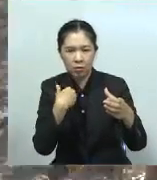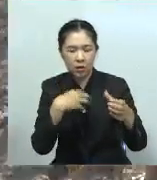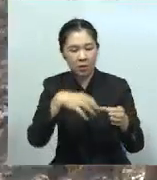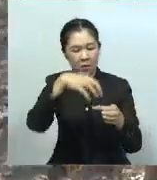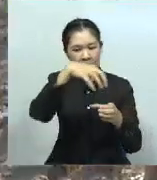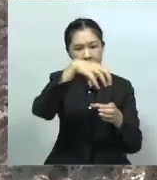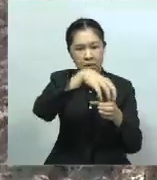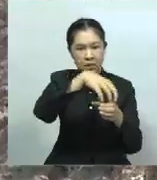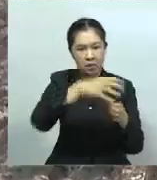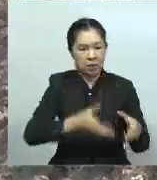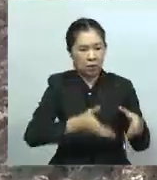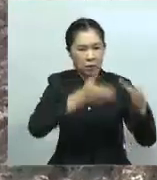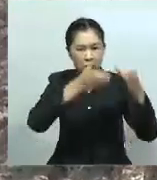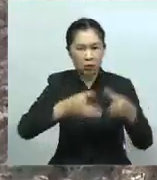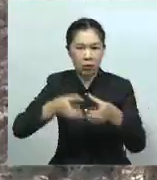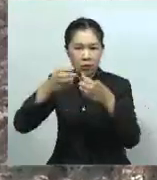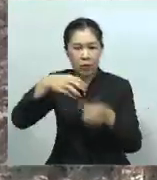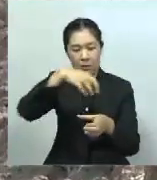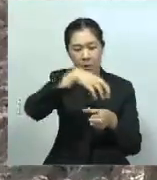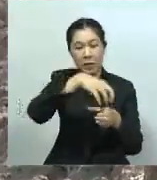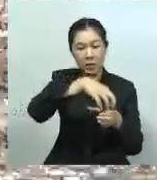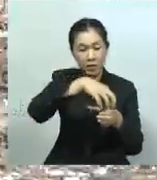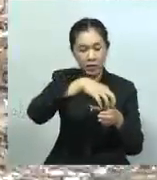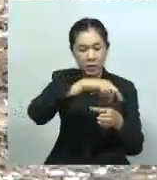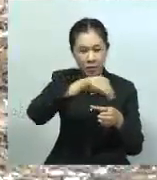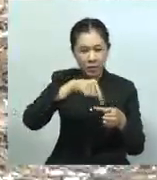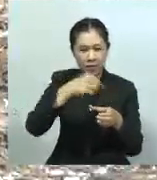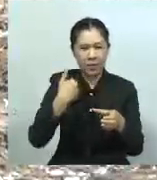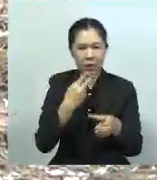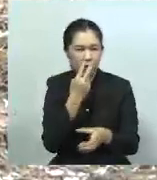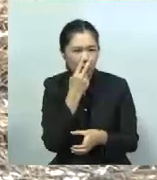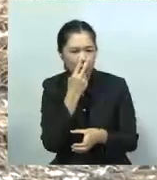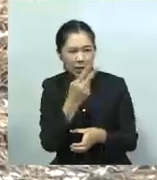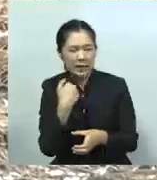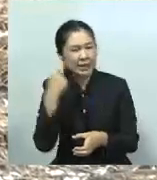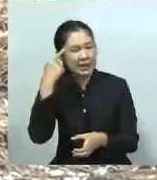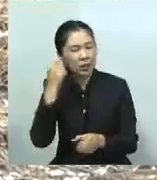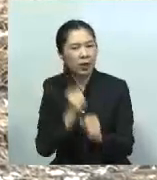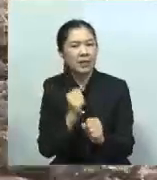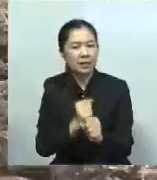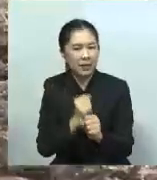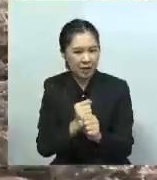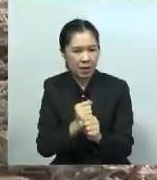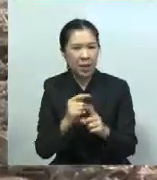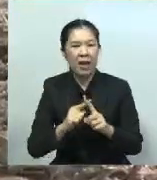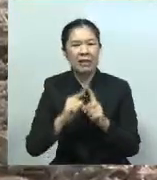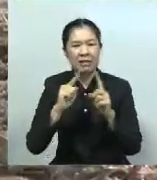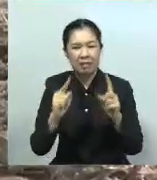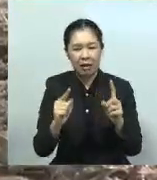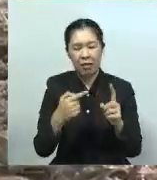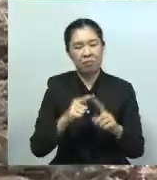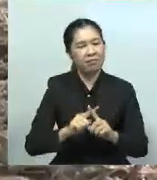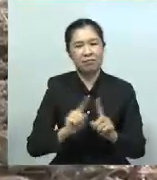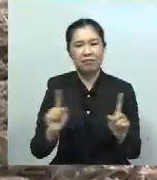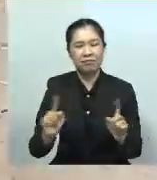เม็ดบัวทุกเสาตอนแรกที่เห็นก็เข้าใจว่าหน่วยงานที่เกี่ยวข้องเนี่ยจะมาทำหัวเม็ดบัวในภายหลังแต่ก็ไม่เป็นแบ